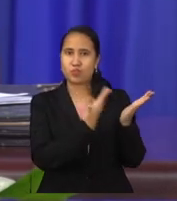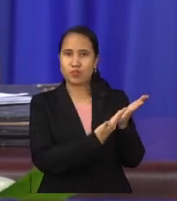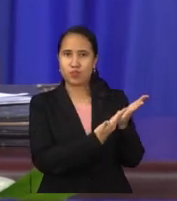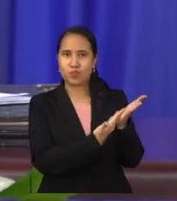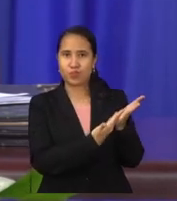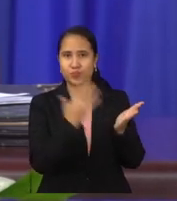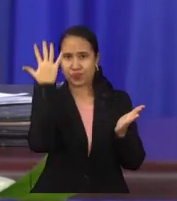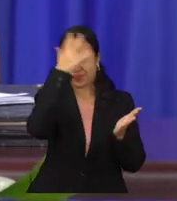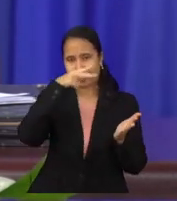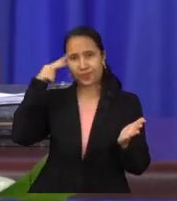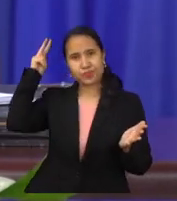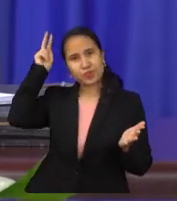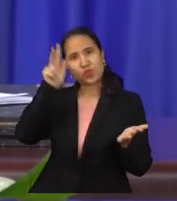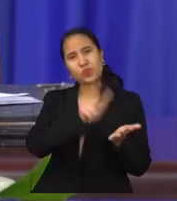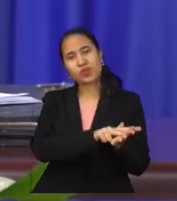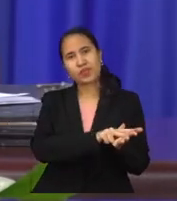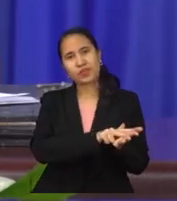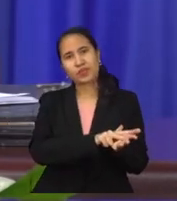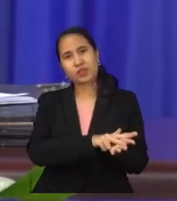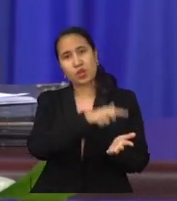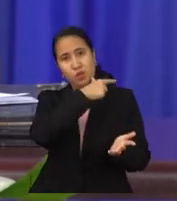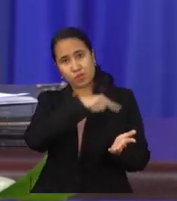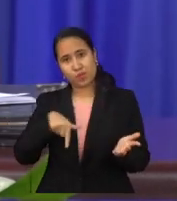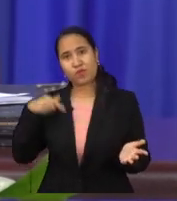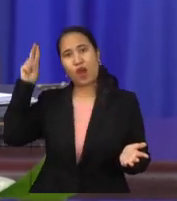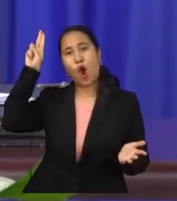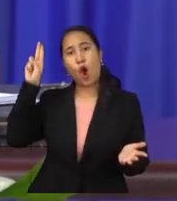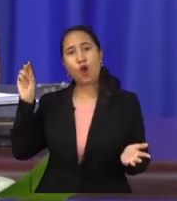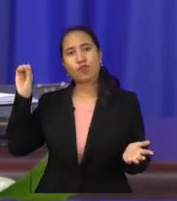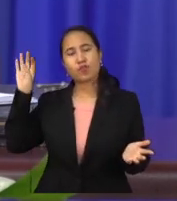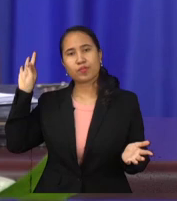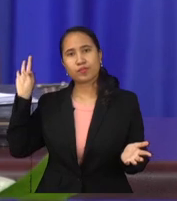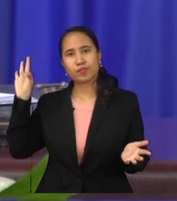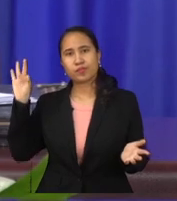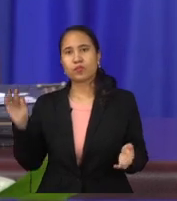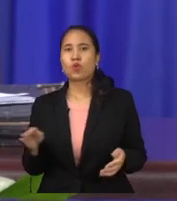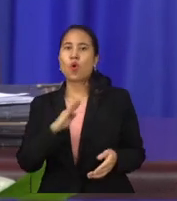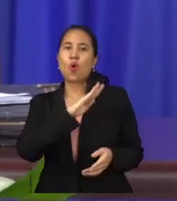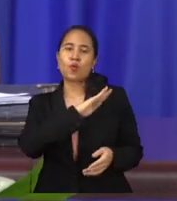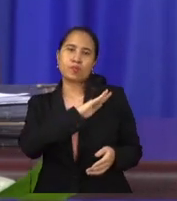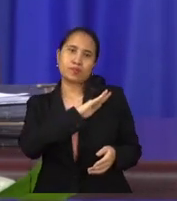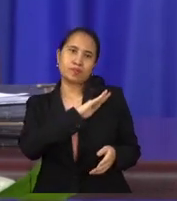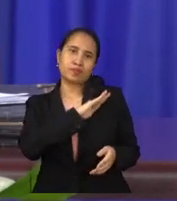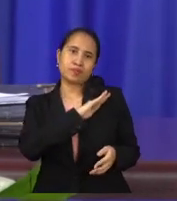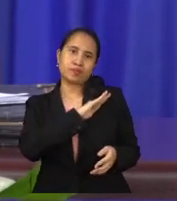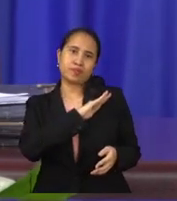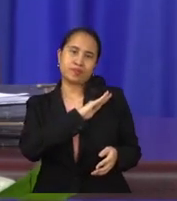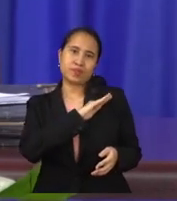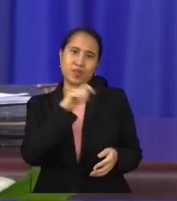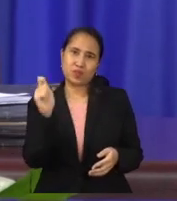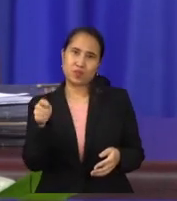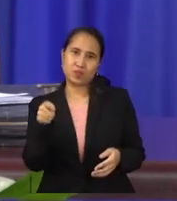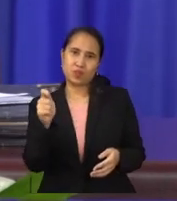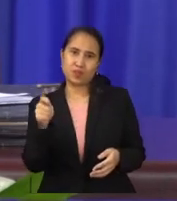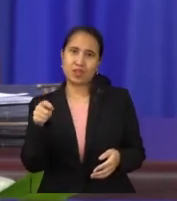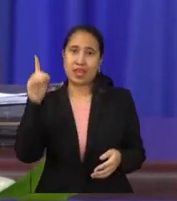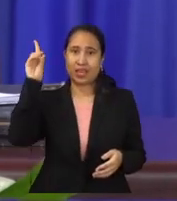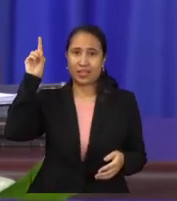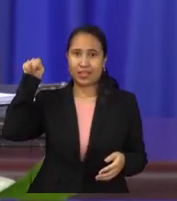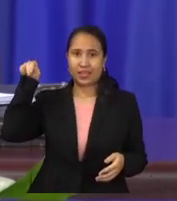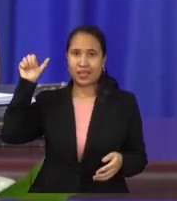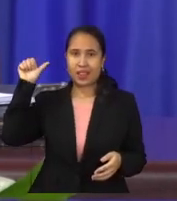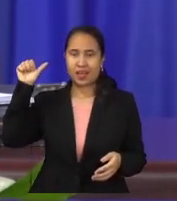Republiek Suriname, de president van het Hof van Justitie, alsmede aan de voorzitter van de